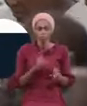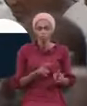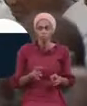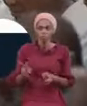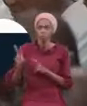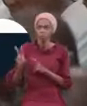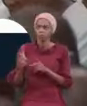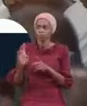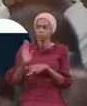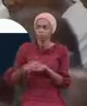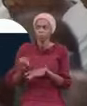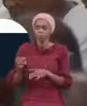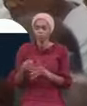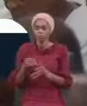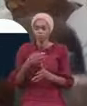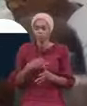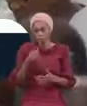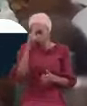40